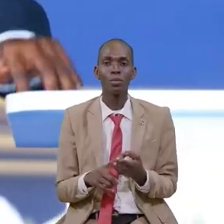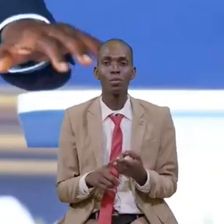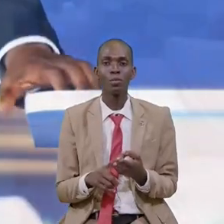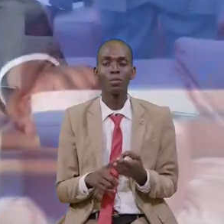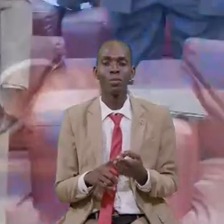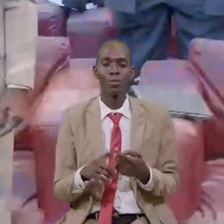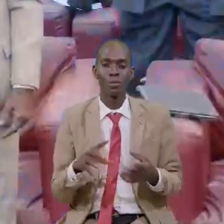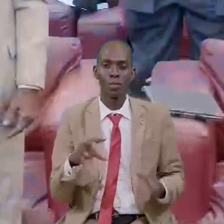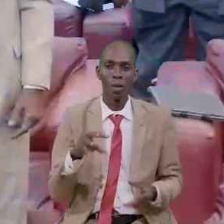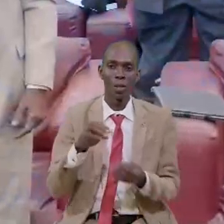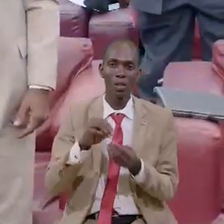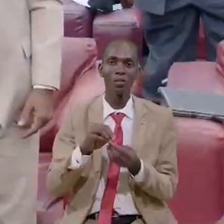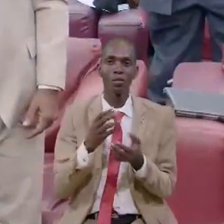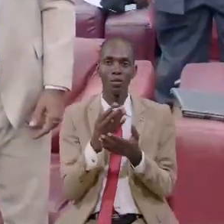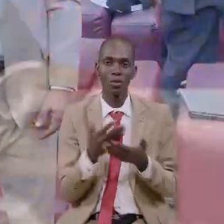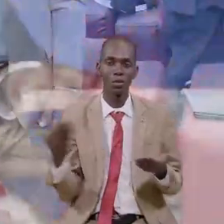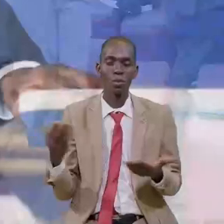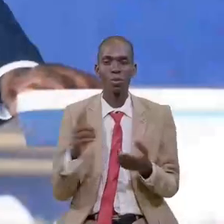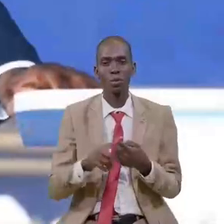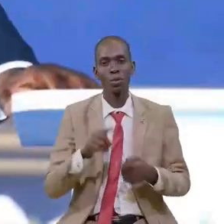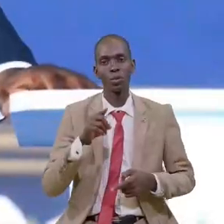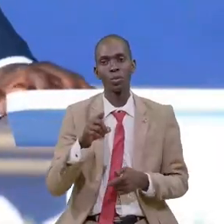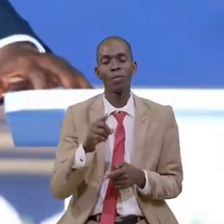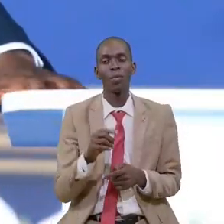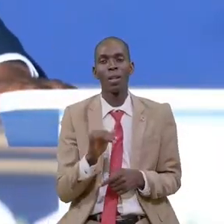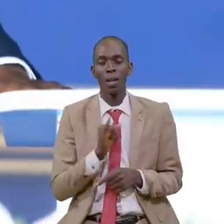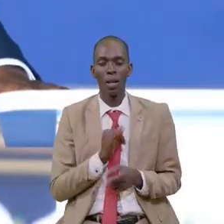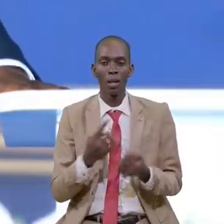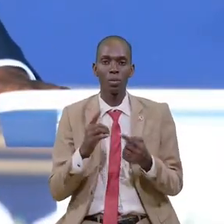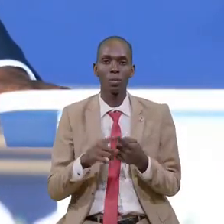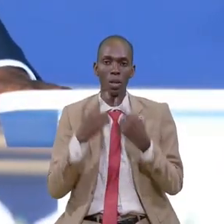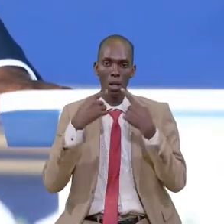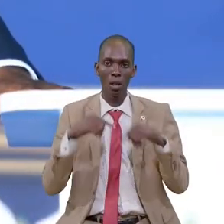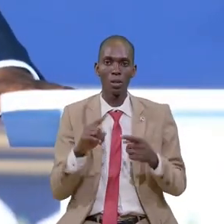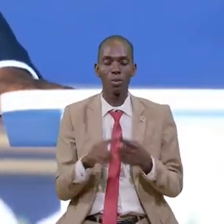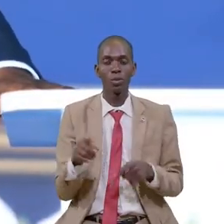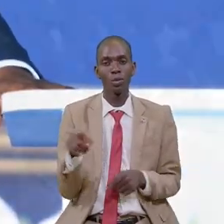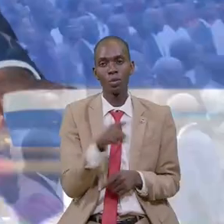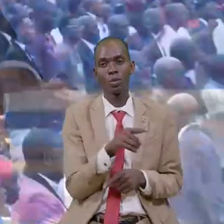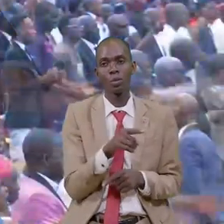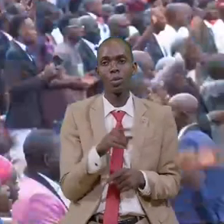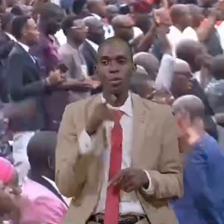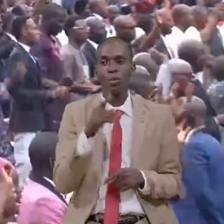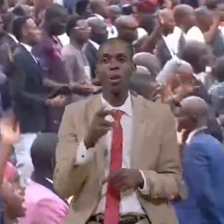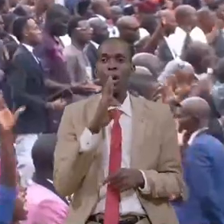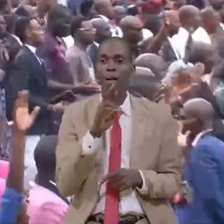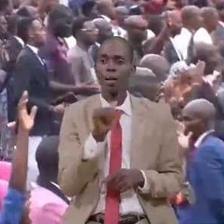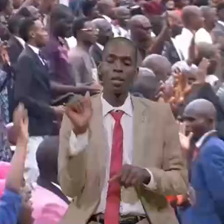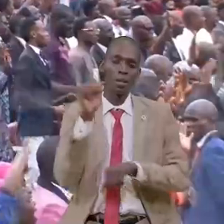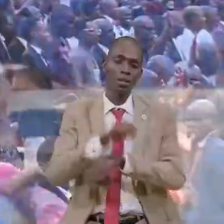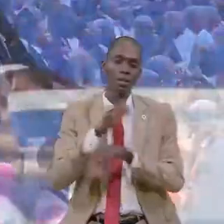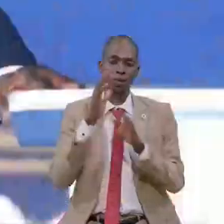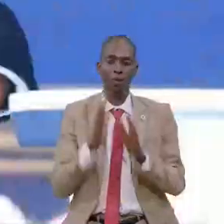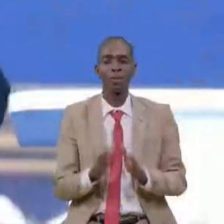pour vous impartir quelque chose. Je viens vous annoncer que vous êtes